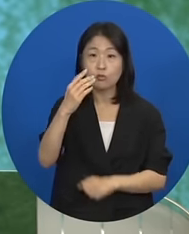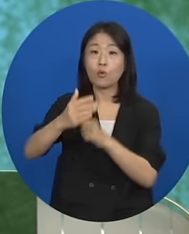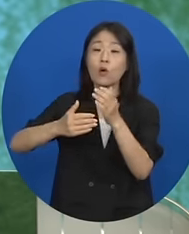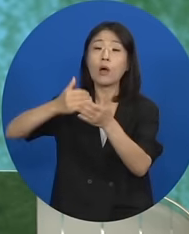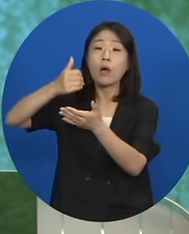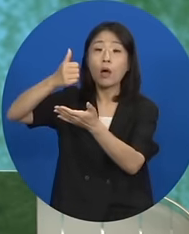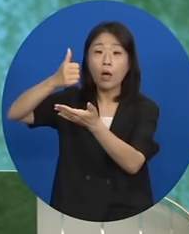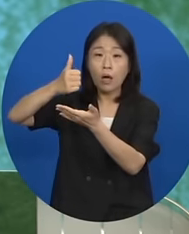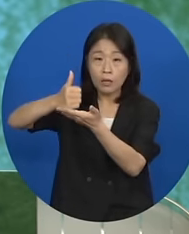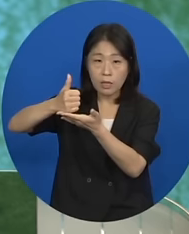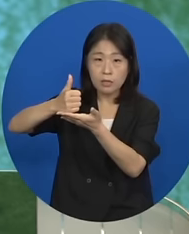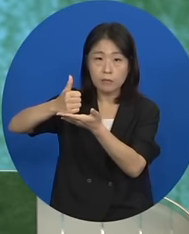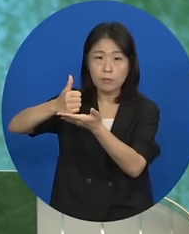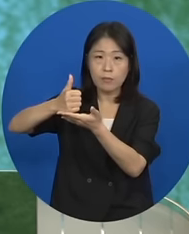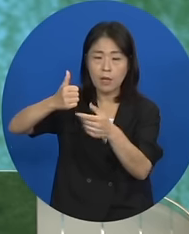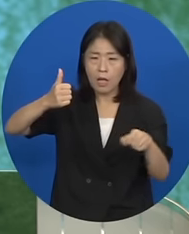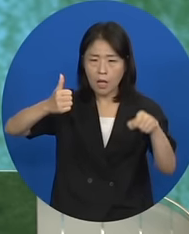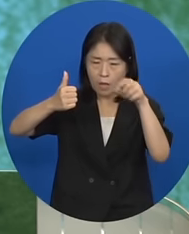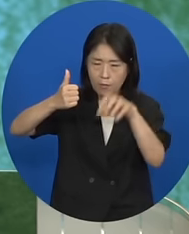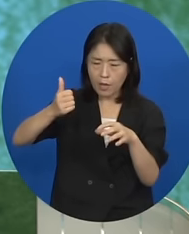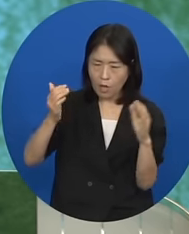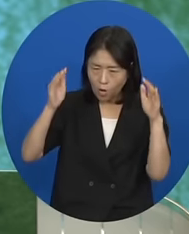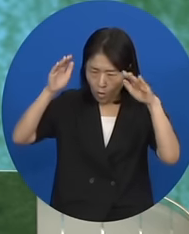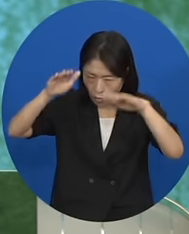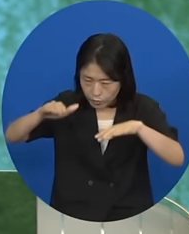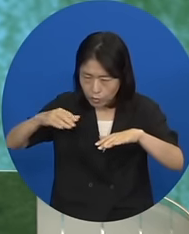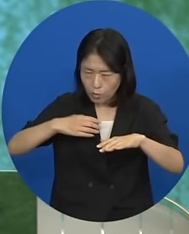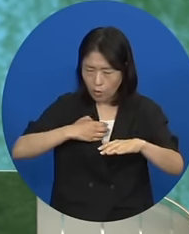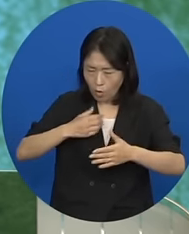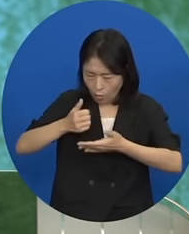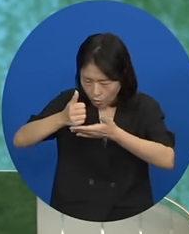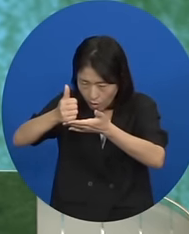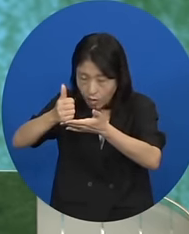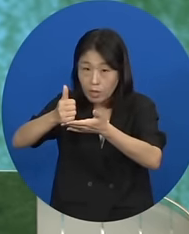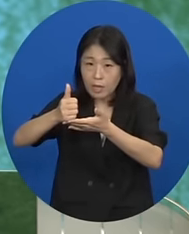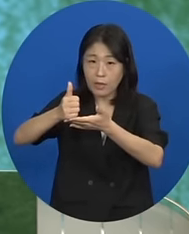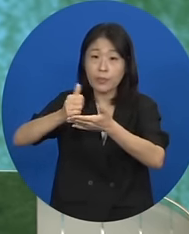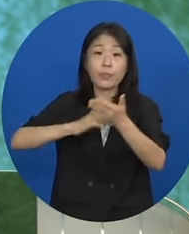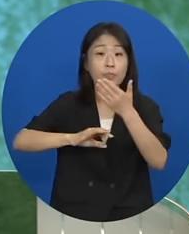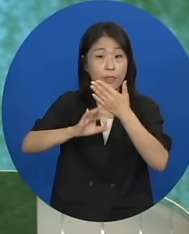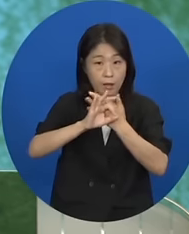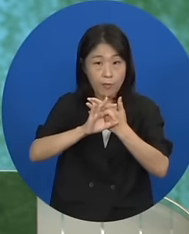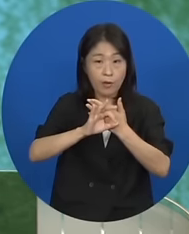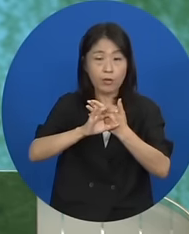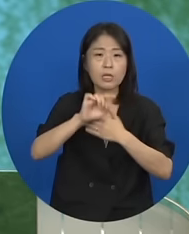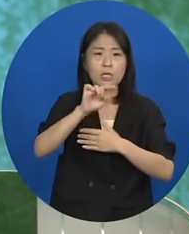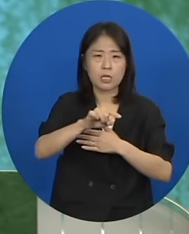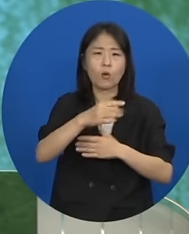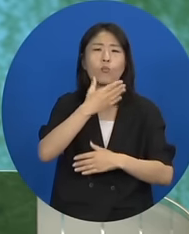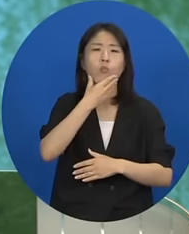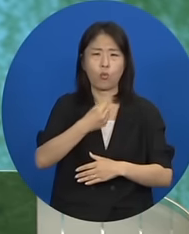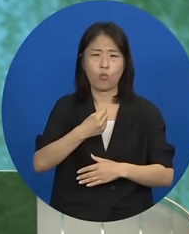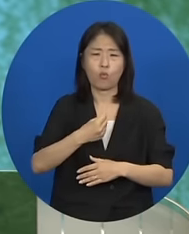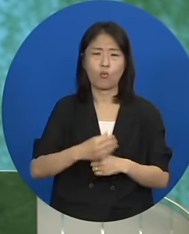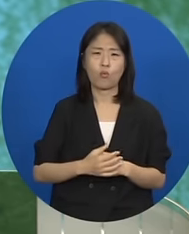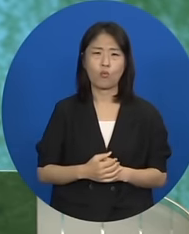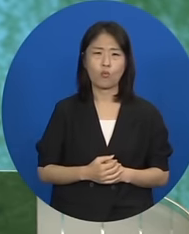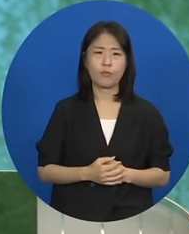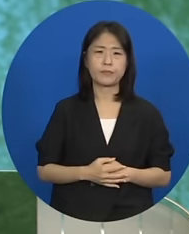되었고 하나님께 경배하게 되었다면 여러분 그것은 복 있는 사람입니다 그것이 받은 복이라고 하는